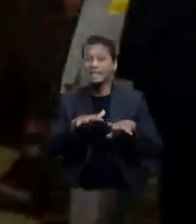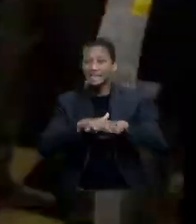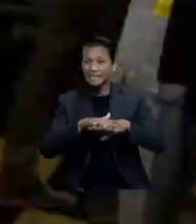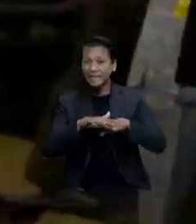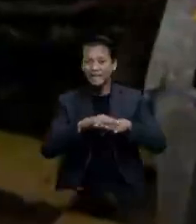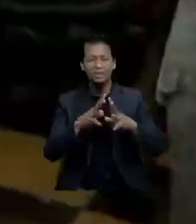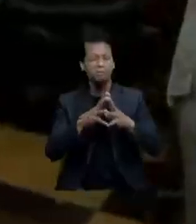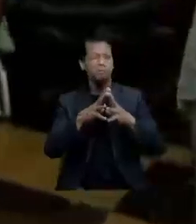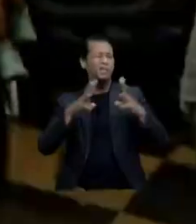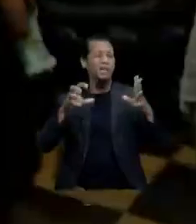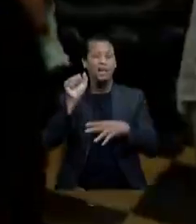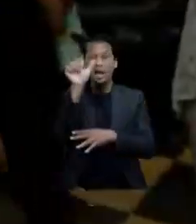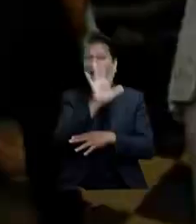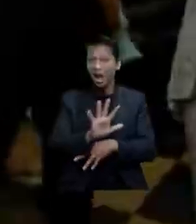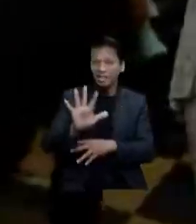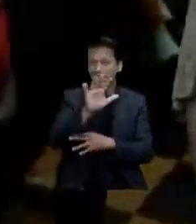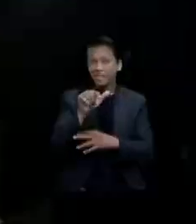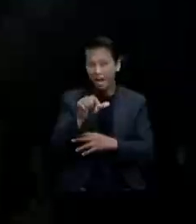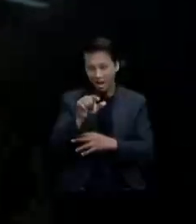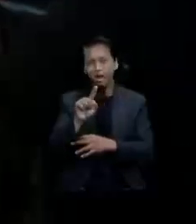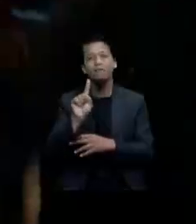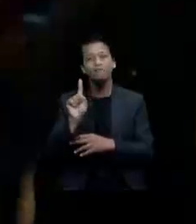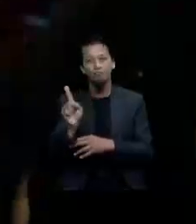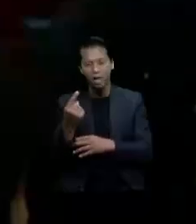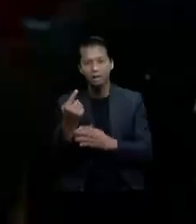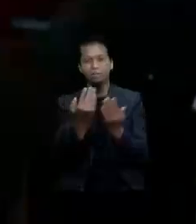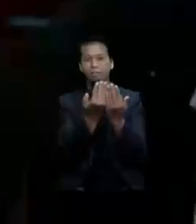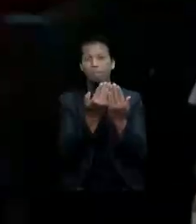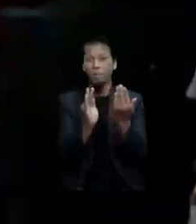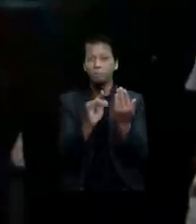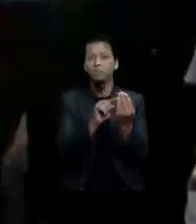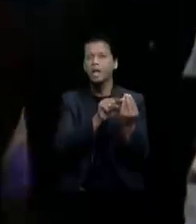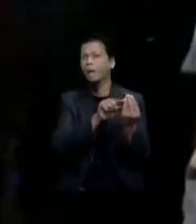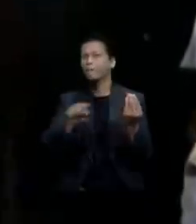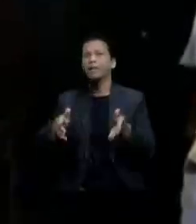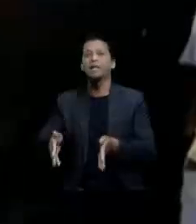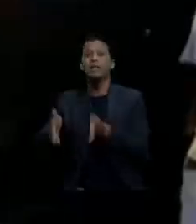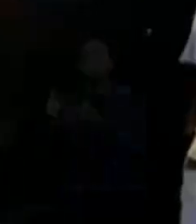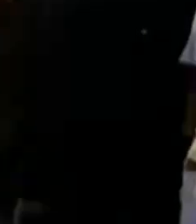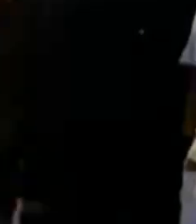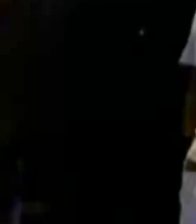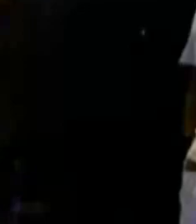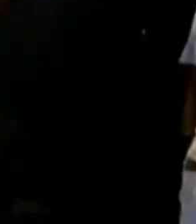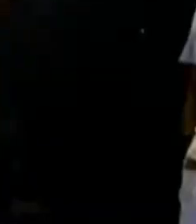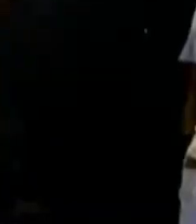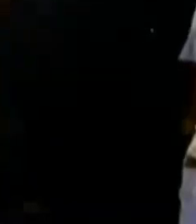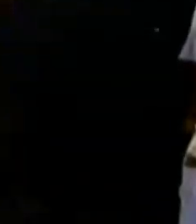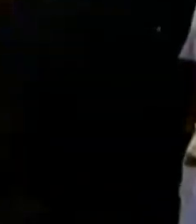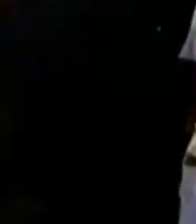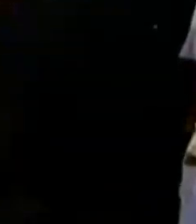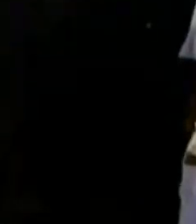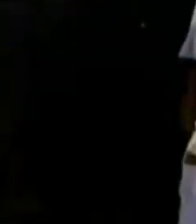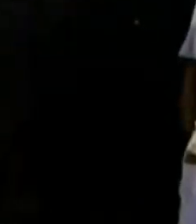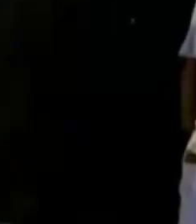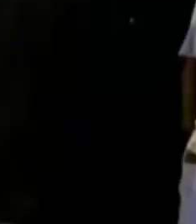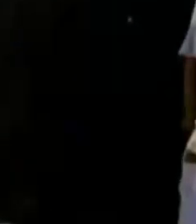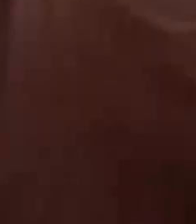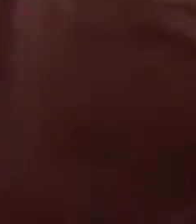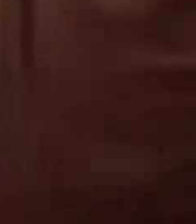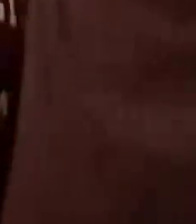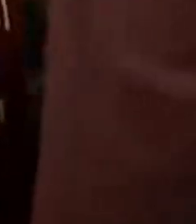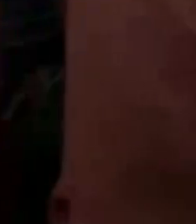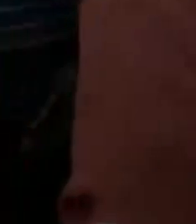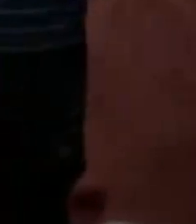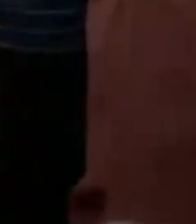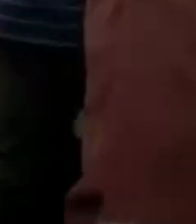keramaian pembeli di pasar tekstil terbesar se-asia Tenggara ini mulai dari pintu masuk hingga kios pedagang membeli berdasarkan berburu baju lebaran